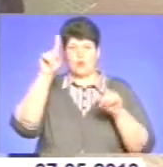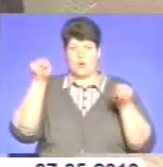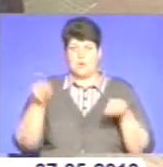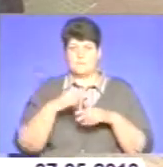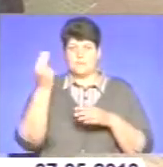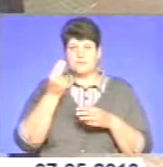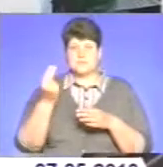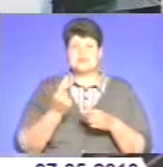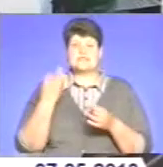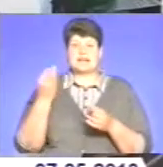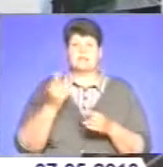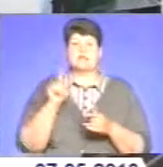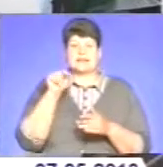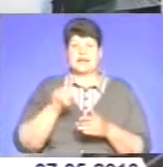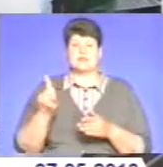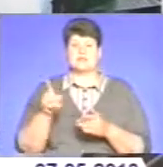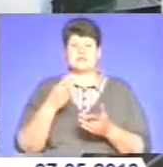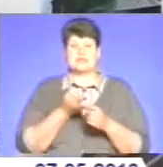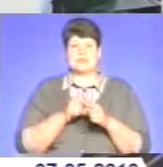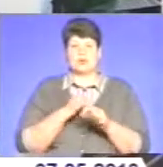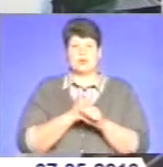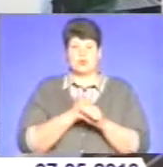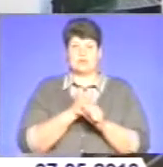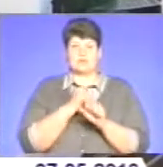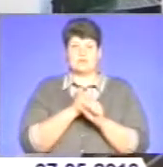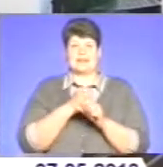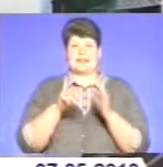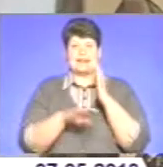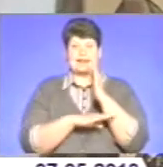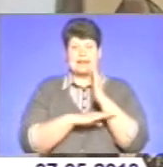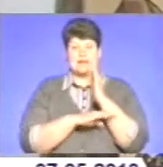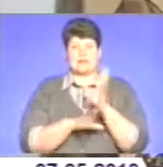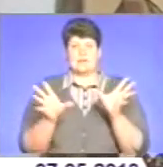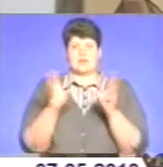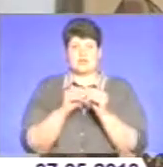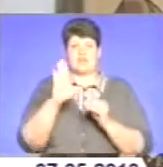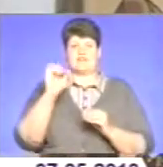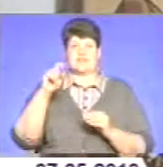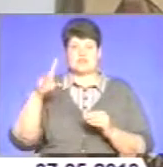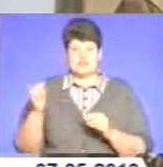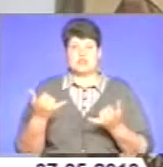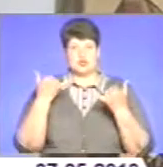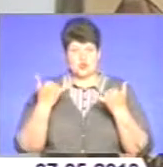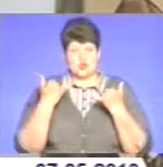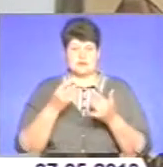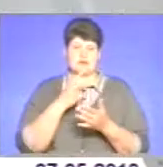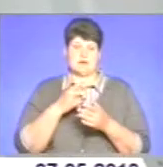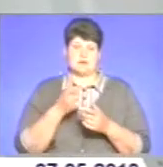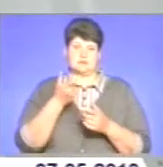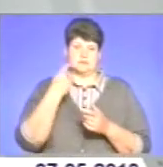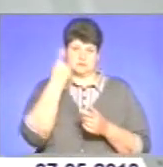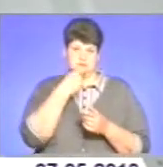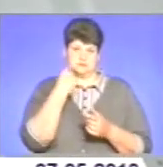те, що презентовані на експозиції роботи написані на дереві та поєднують візантійські традиції і сучасне авторське бачення.